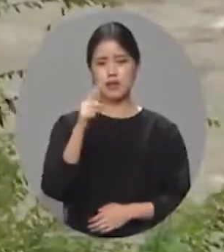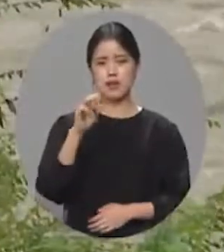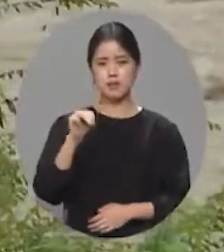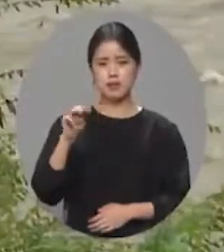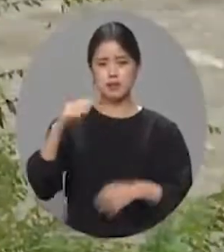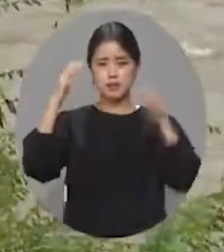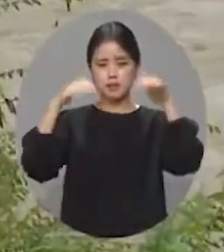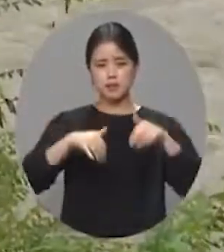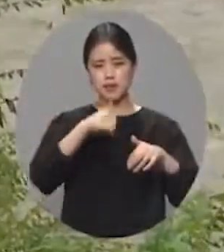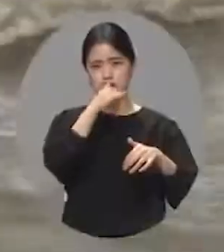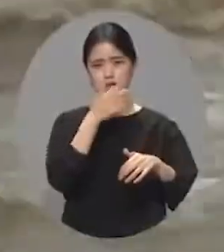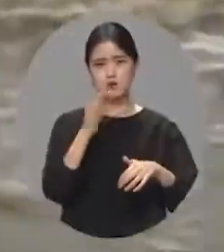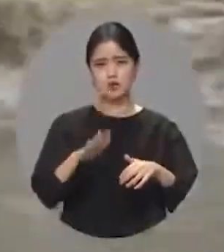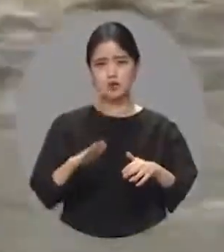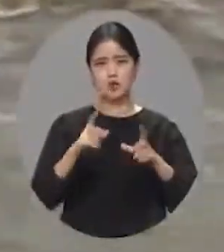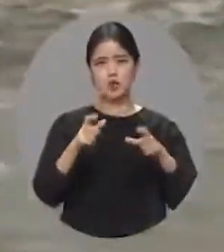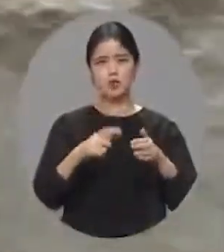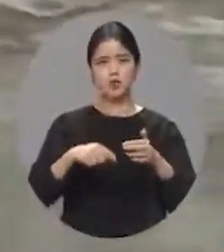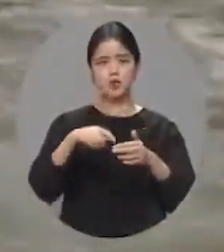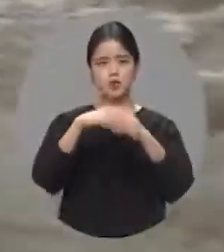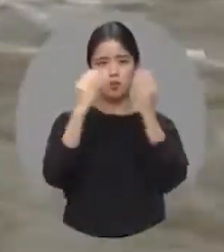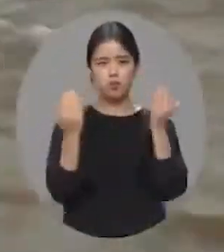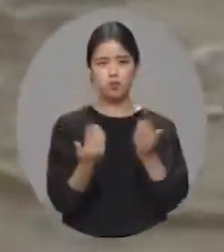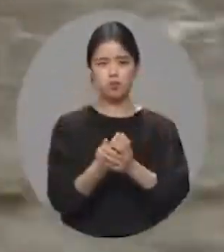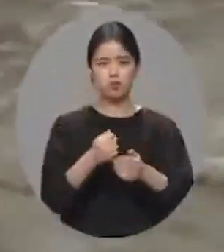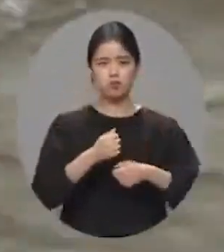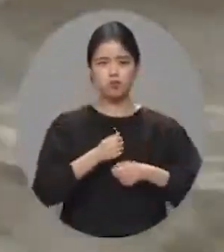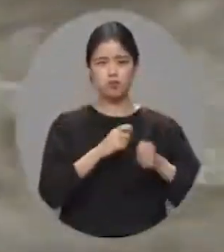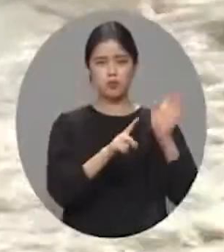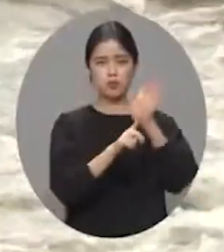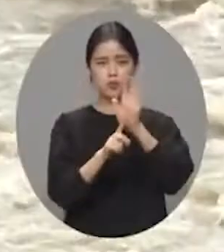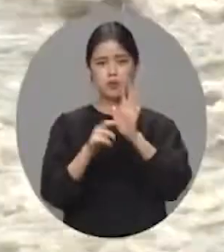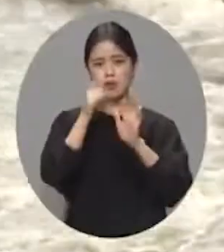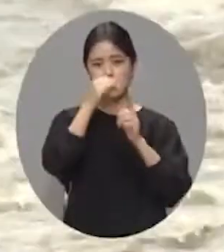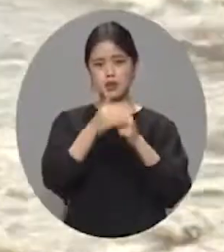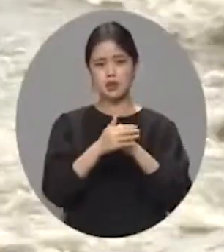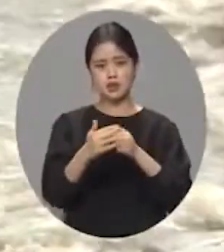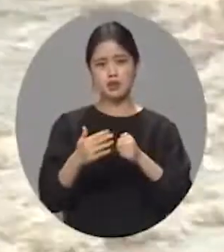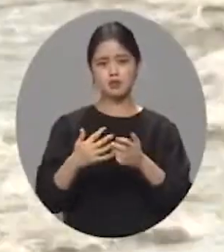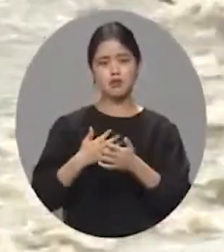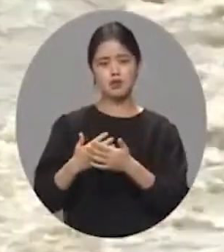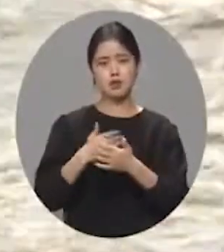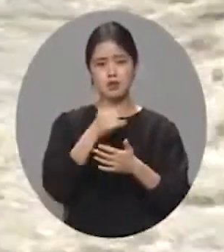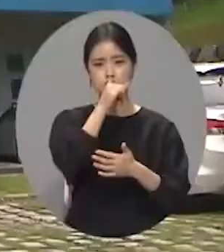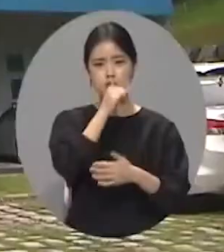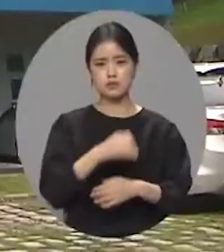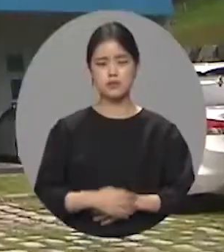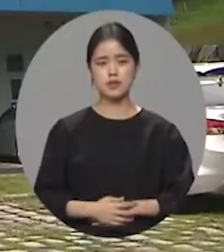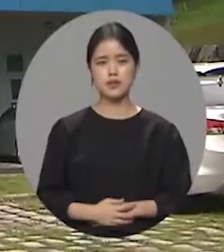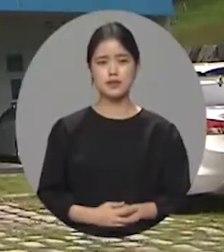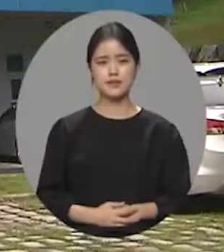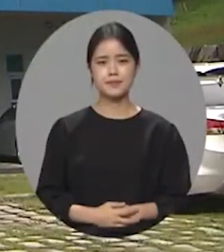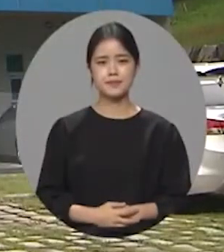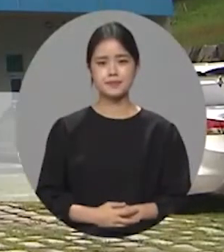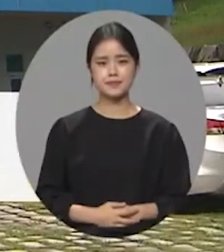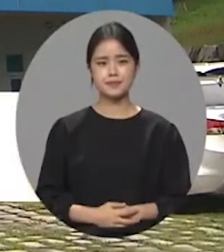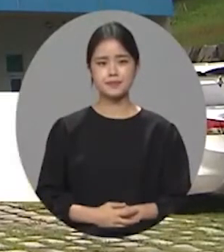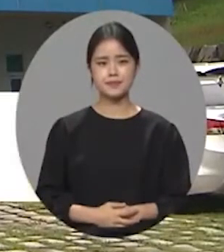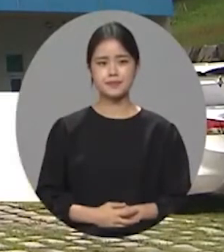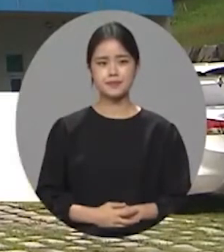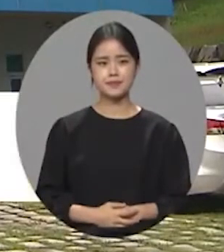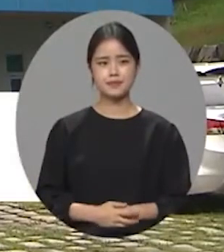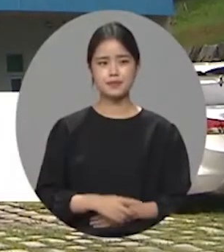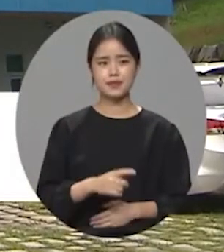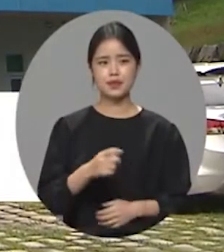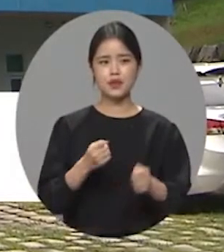비가 내렸는데 도내 전역에 호우경보나 주의보가 내려져 가슴을 졸여야 했습니다. 동체전선의 영향으로